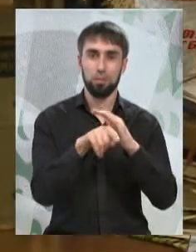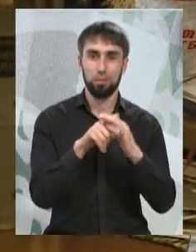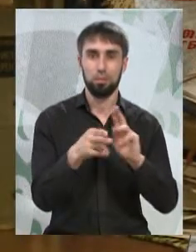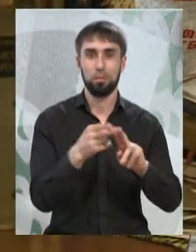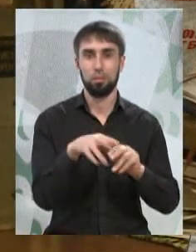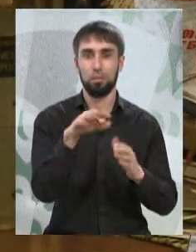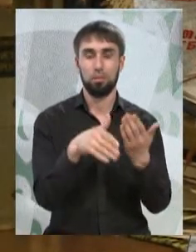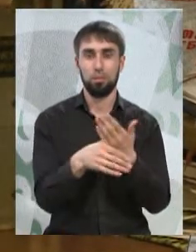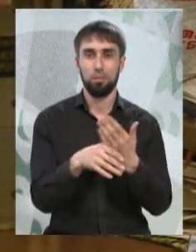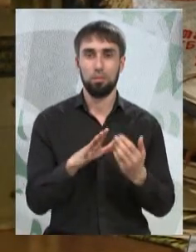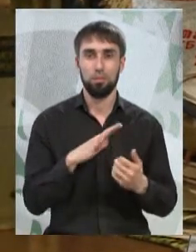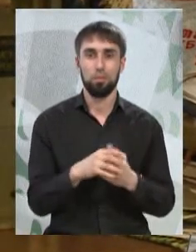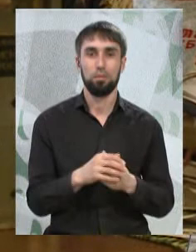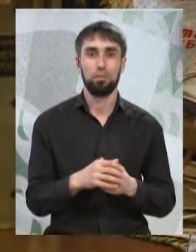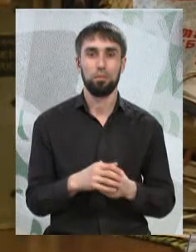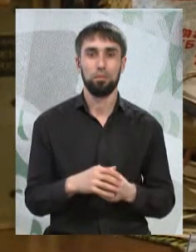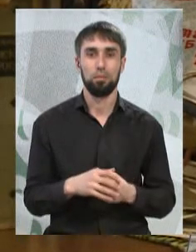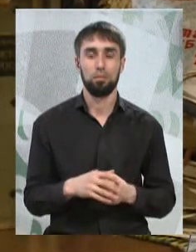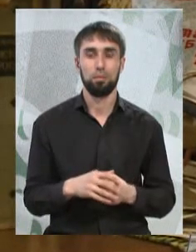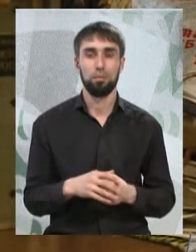во время этнических конфликтов и во время